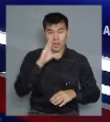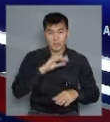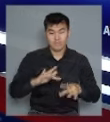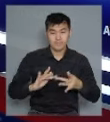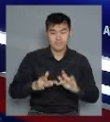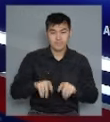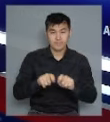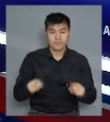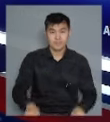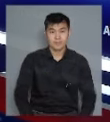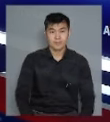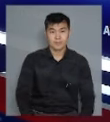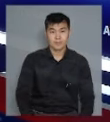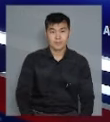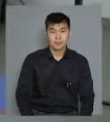таныстырды.